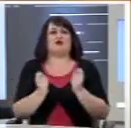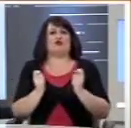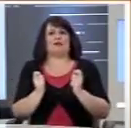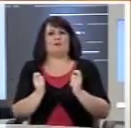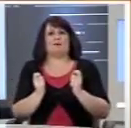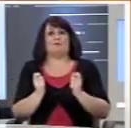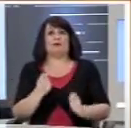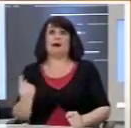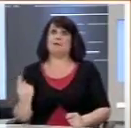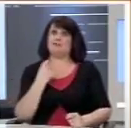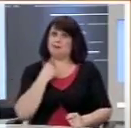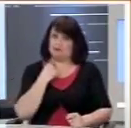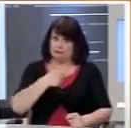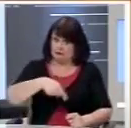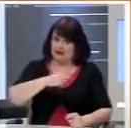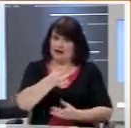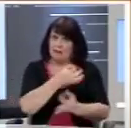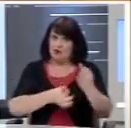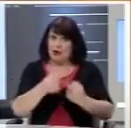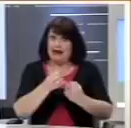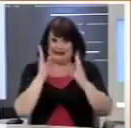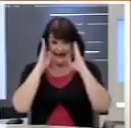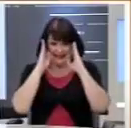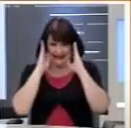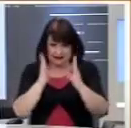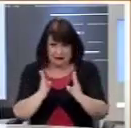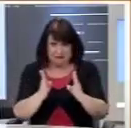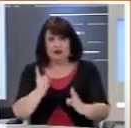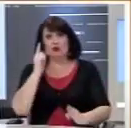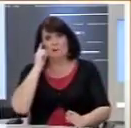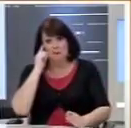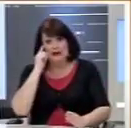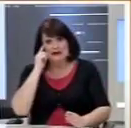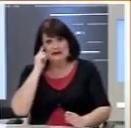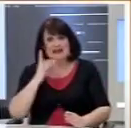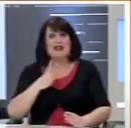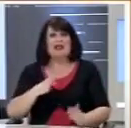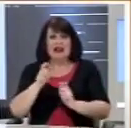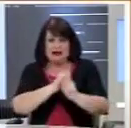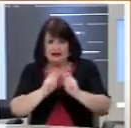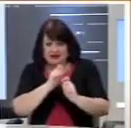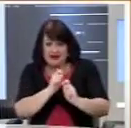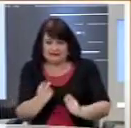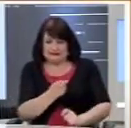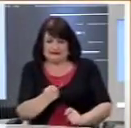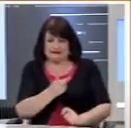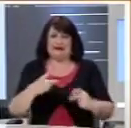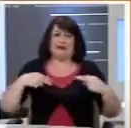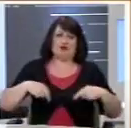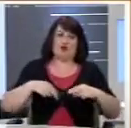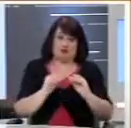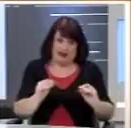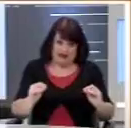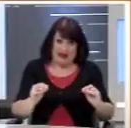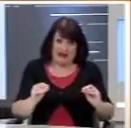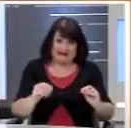θα χάσετε την μπάλα αν κοιτάτε ότι νομίζετε ότι ό,τι θέλει να κάνει είτε ο Γαβρόγλου και ο Φίλης